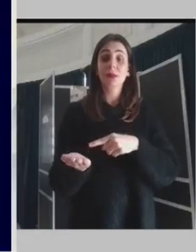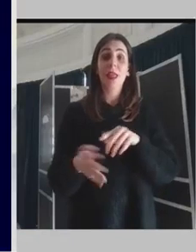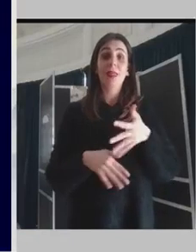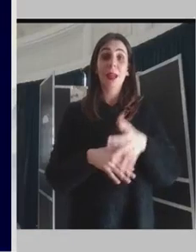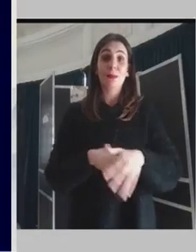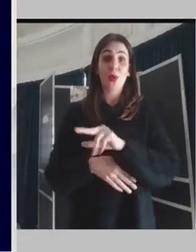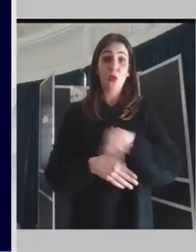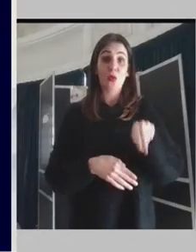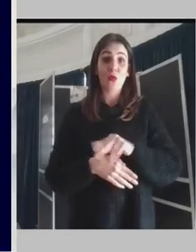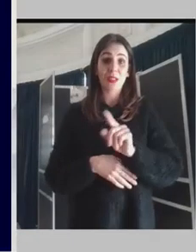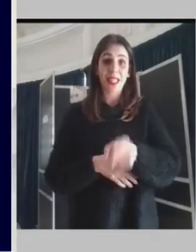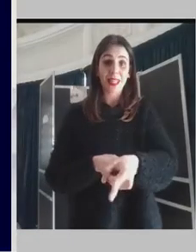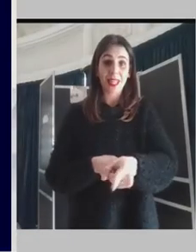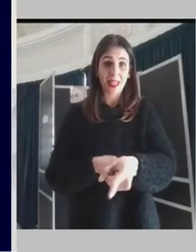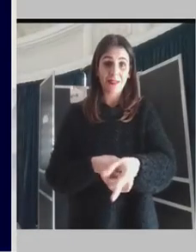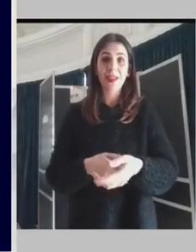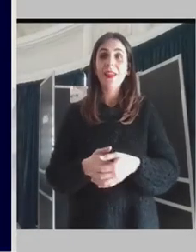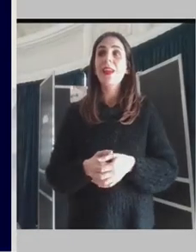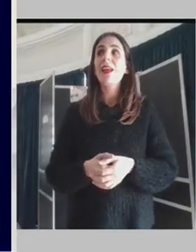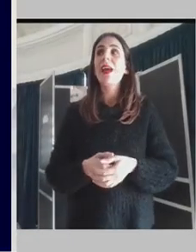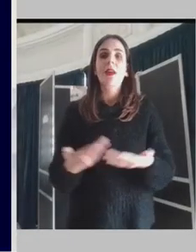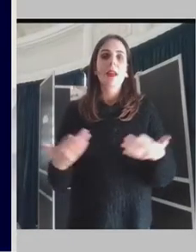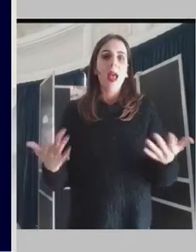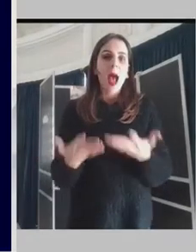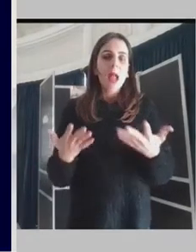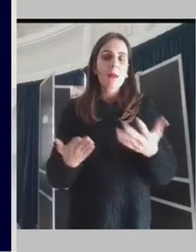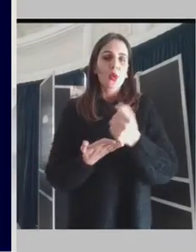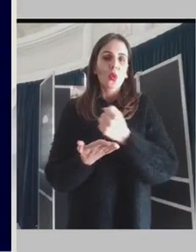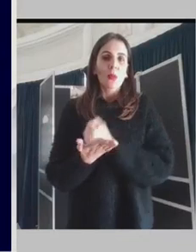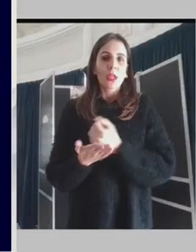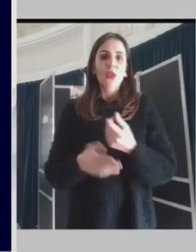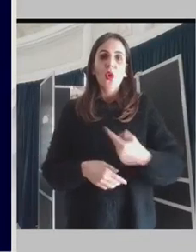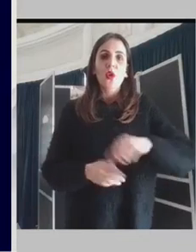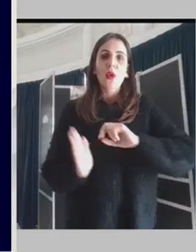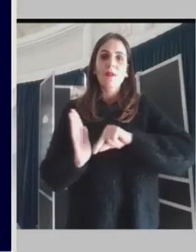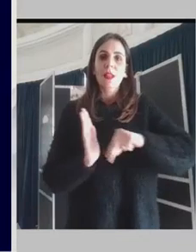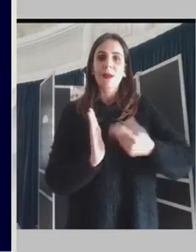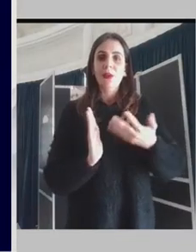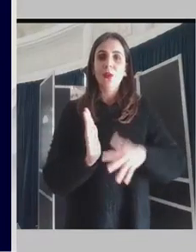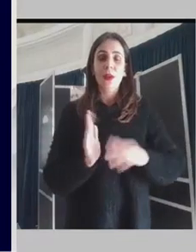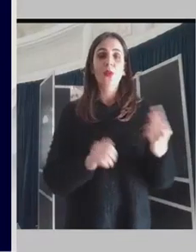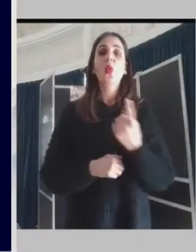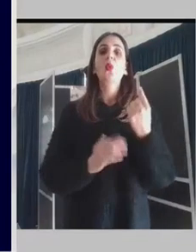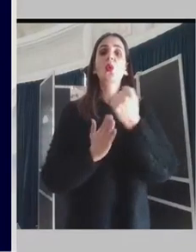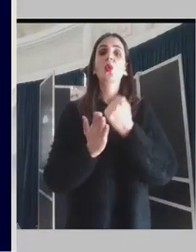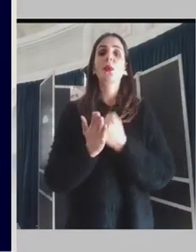seduta, almeno quello che abbiamo firmato noi, credo che sia per il momento l'unico presentato,